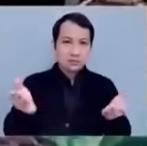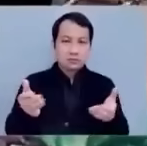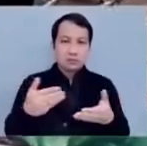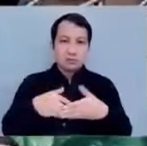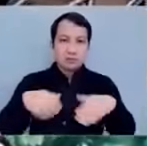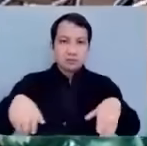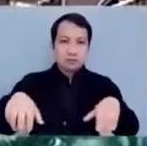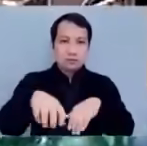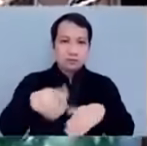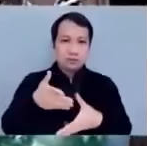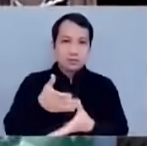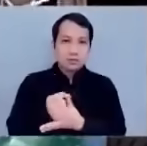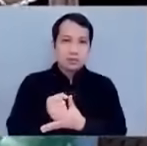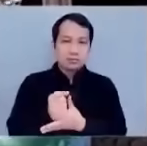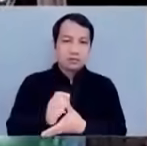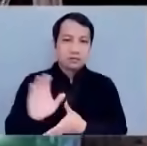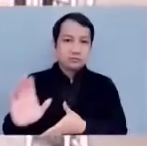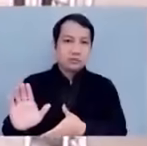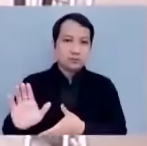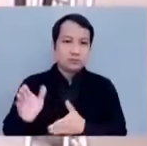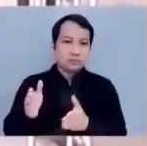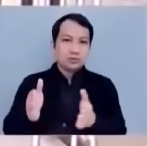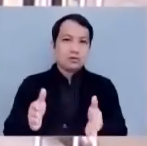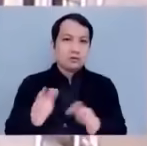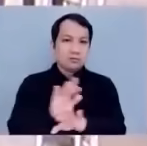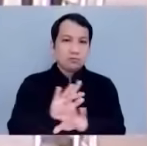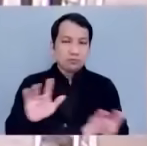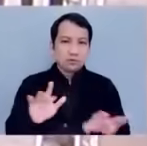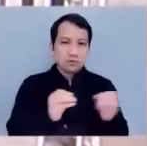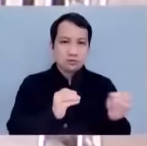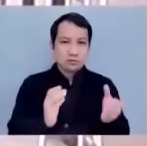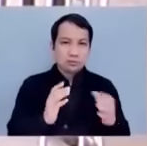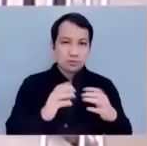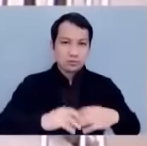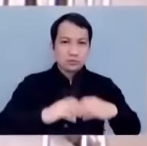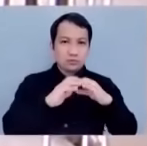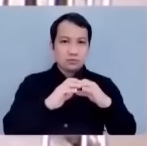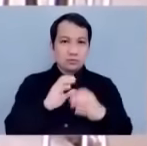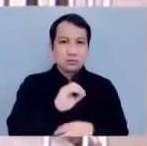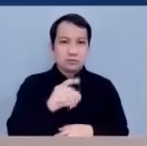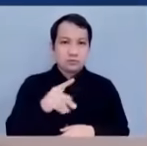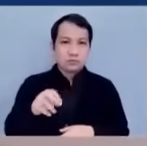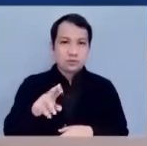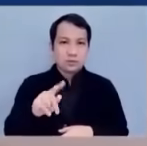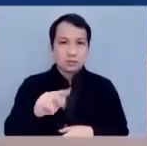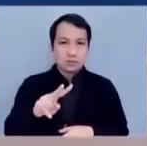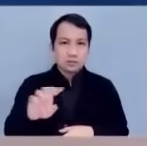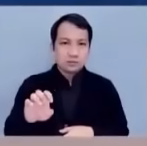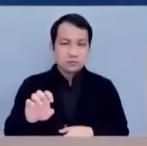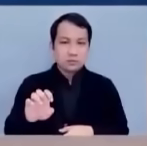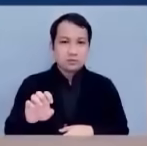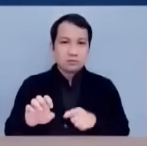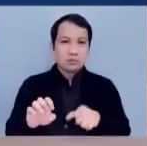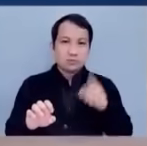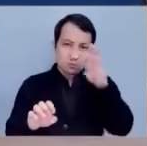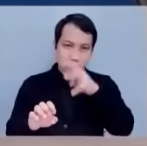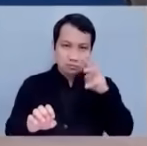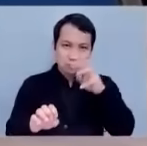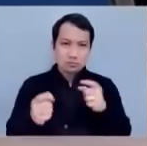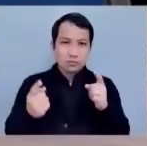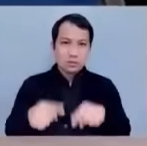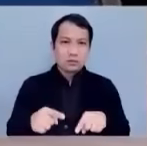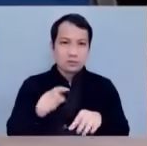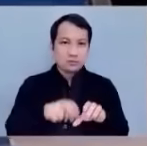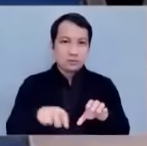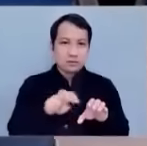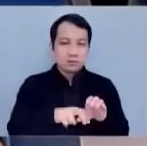karapatang bumiyahe sa mga ruta kung saan walang operator ang bumuo ng kooperatiba. Nangangamba naman ang mga pasahero sa epekto sa kanila kung